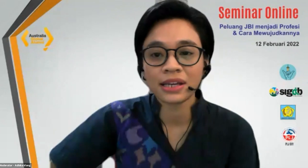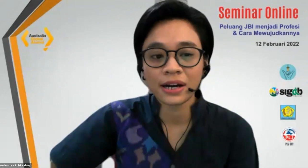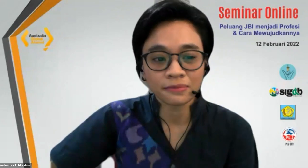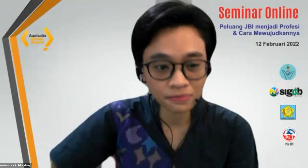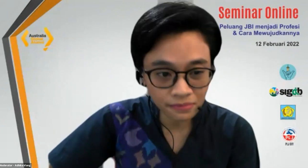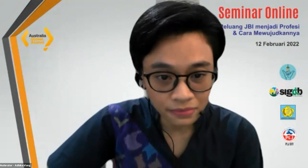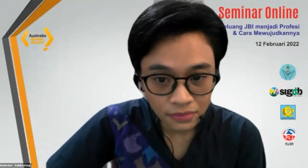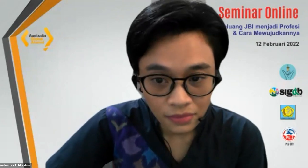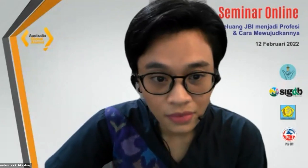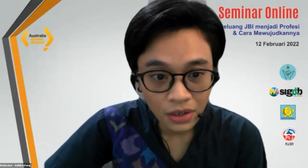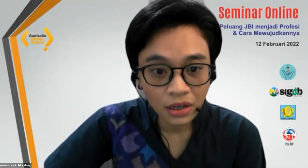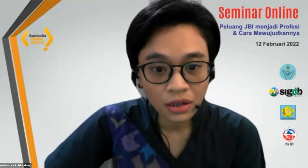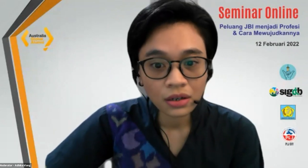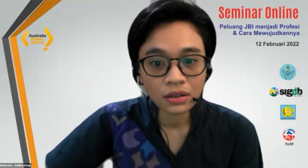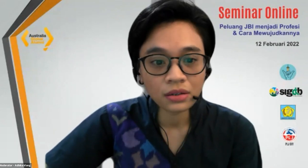panitia